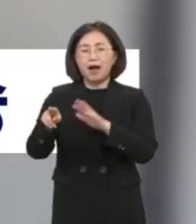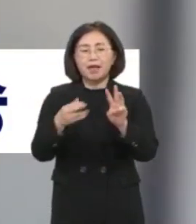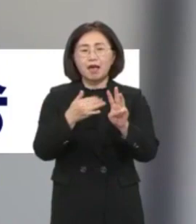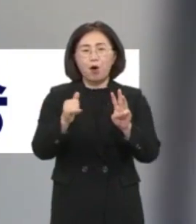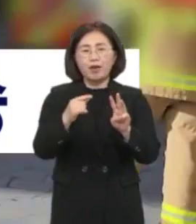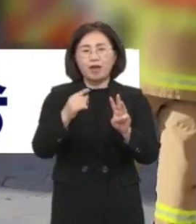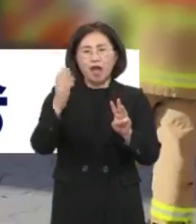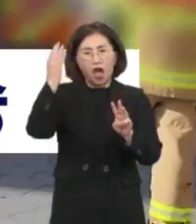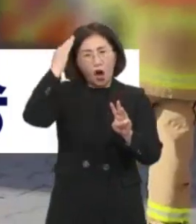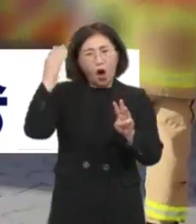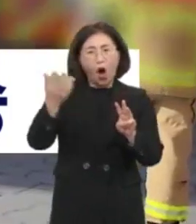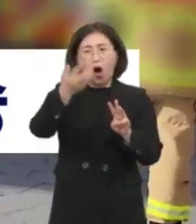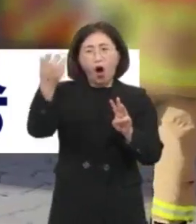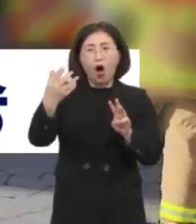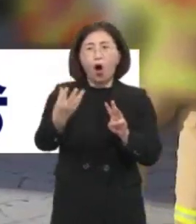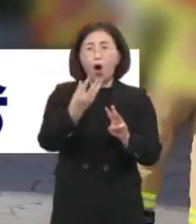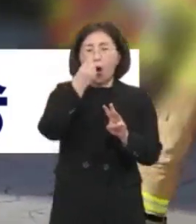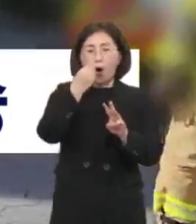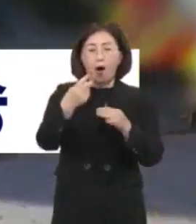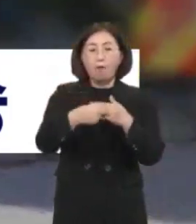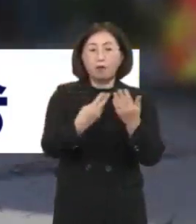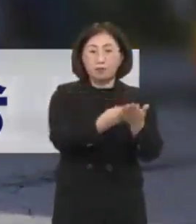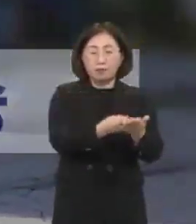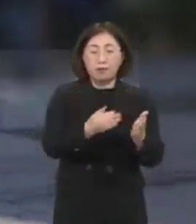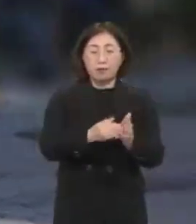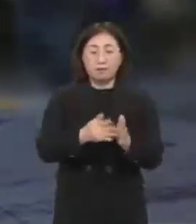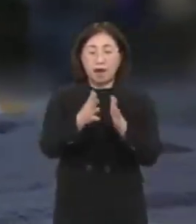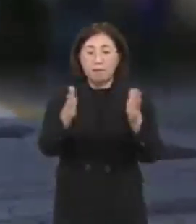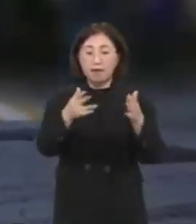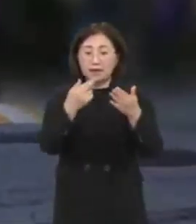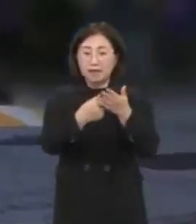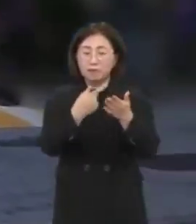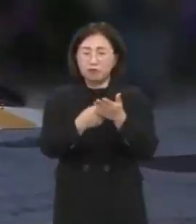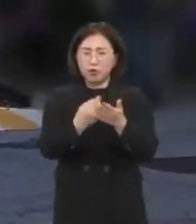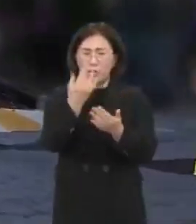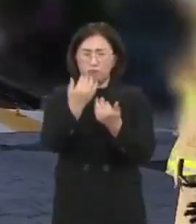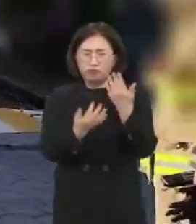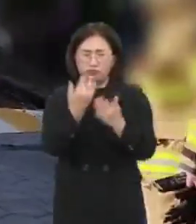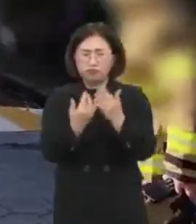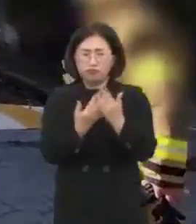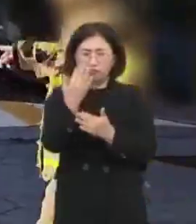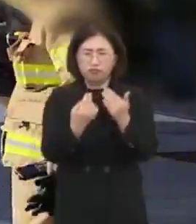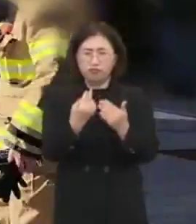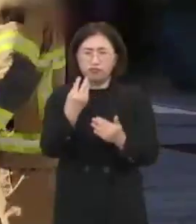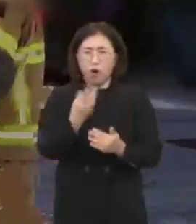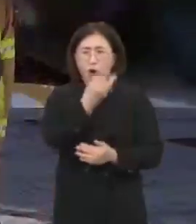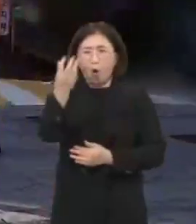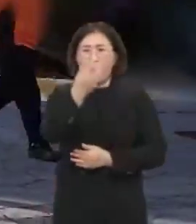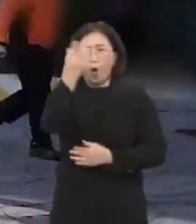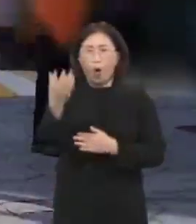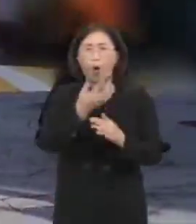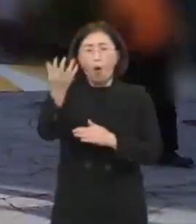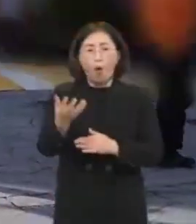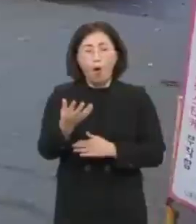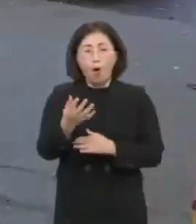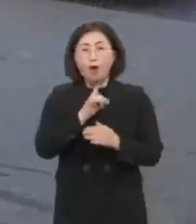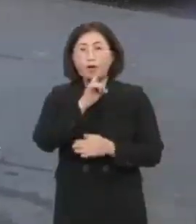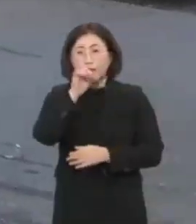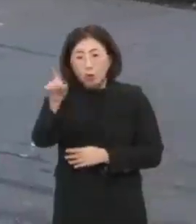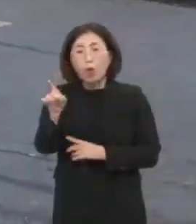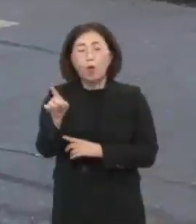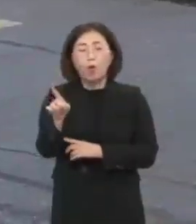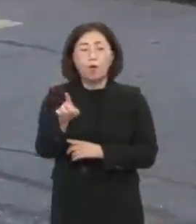병원으로 옮겨졌습니다. 경찰과 소방당국은 아파트 창문으로 불길과 연기가 치솟았다는 신고 내용 등을 토대로